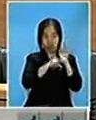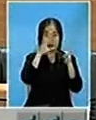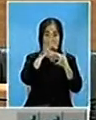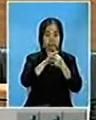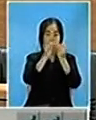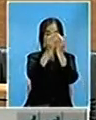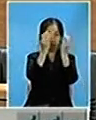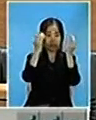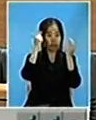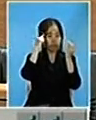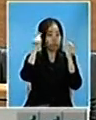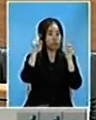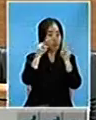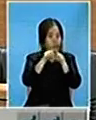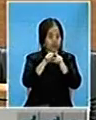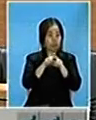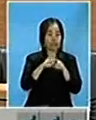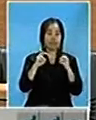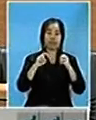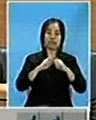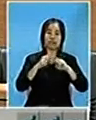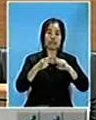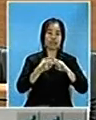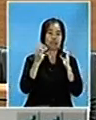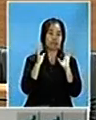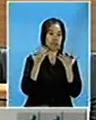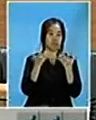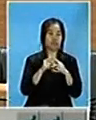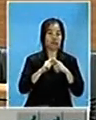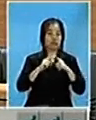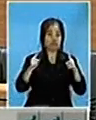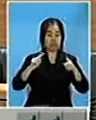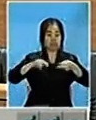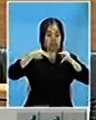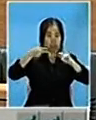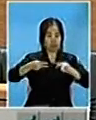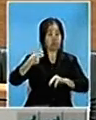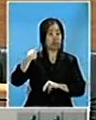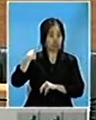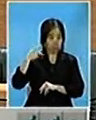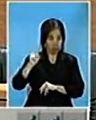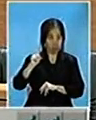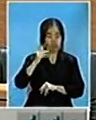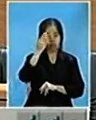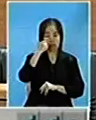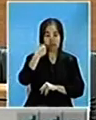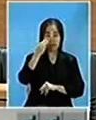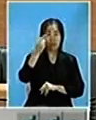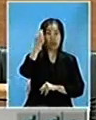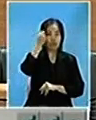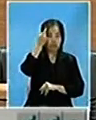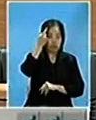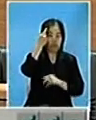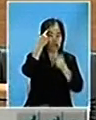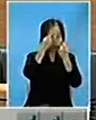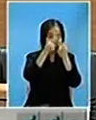กันอันนี้ไม่เป็นปัญหาเลยและในทางกลับกันอาจจะเป็นประโยชน์ด้วยซ้ำไปที่จะทำให้เราเห็นความหลากหลายทางความ